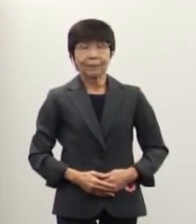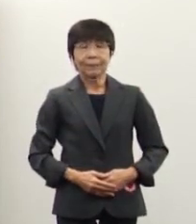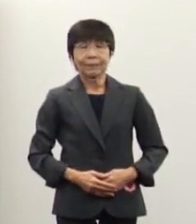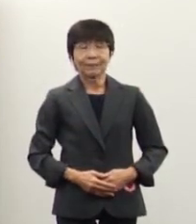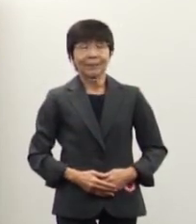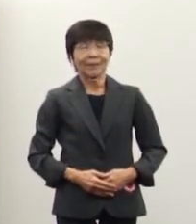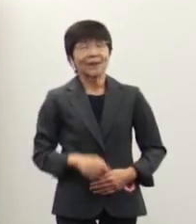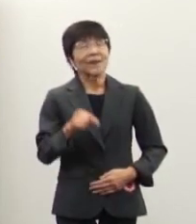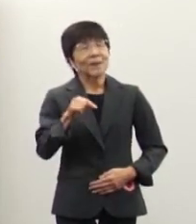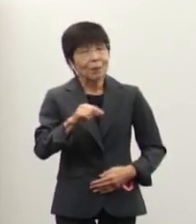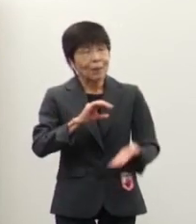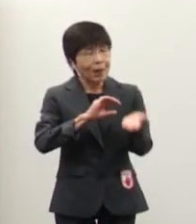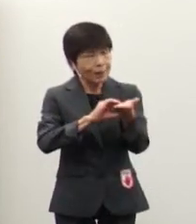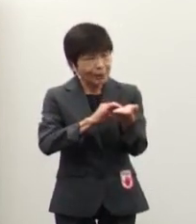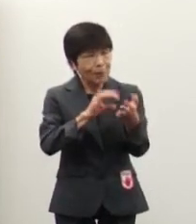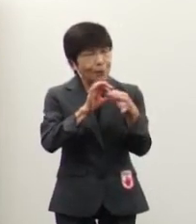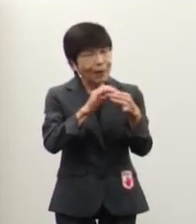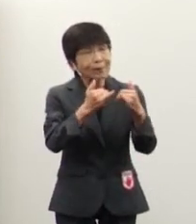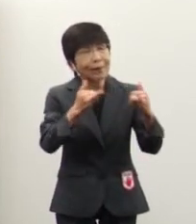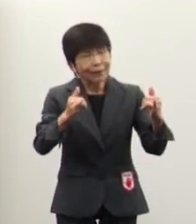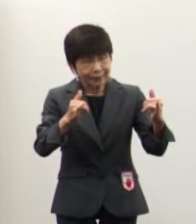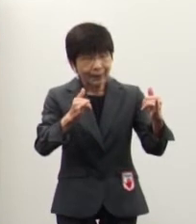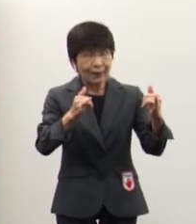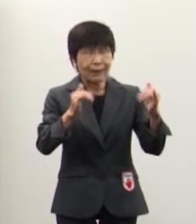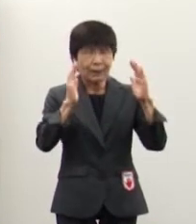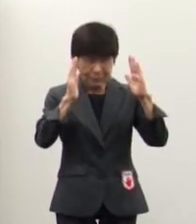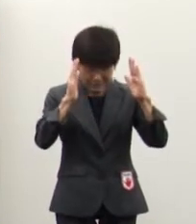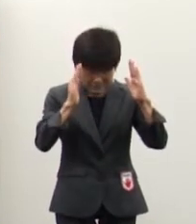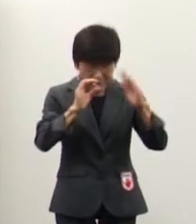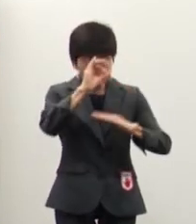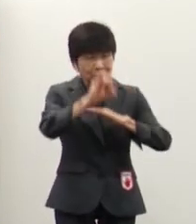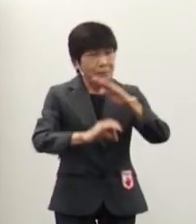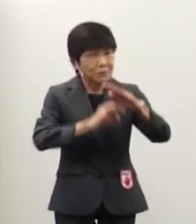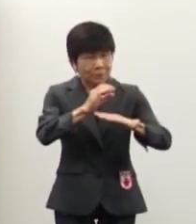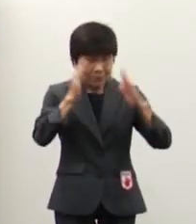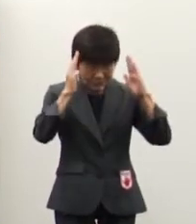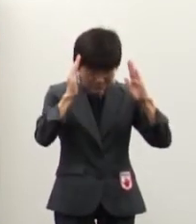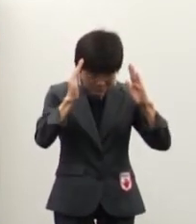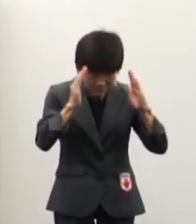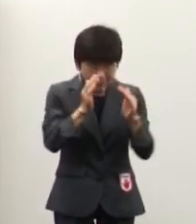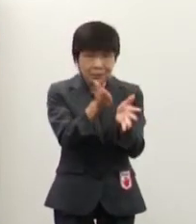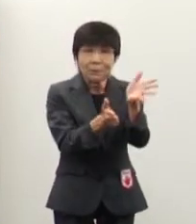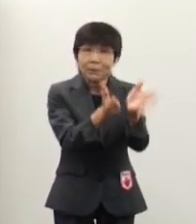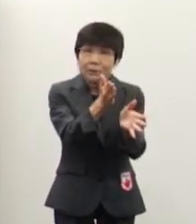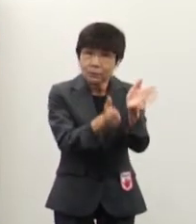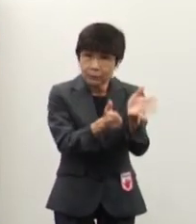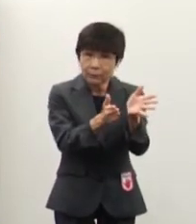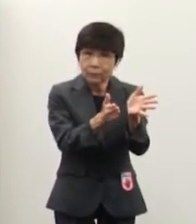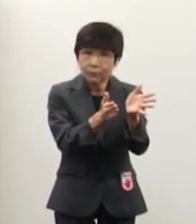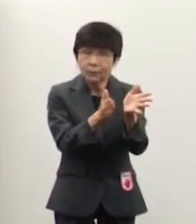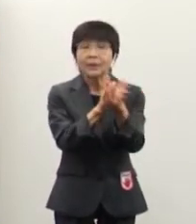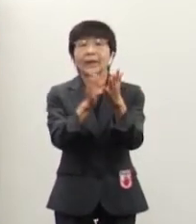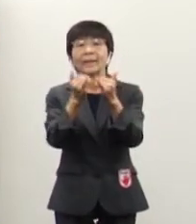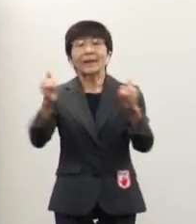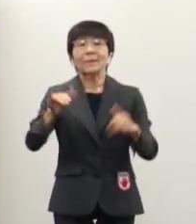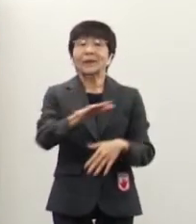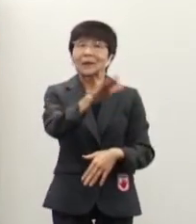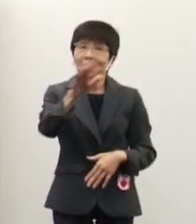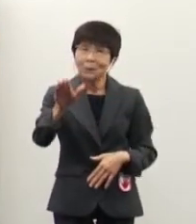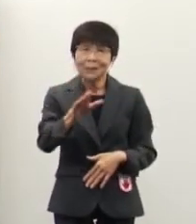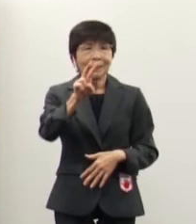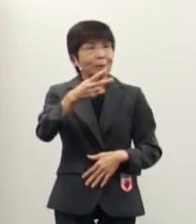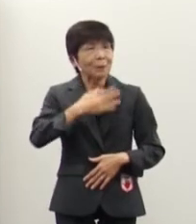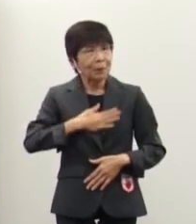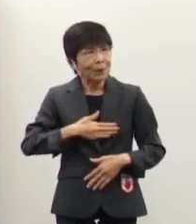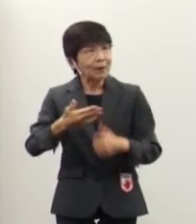これも医療従事者の皆様の昼夜を分かたぬご尽力、そして何よりも県民の皆様のご理解